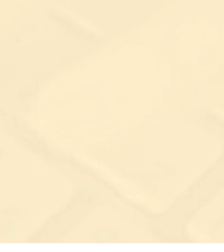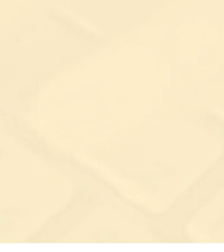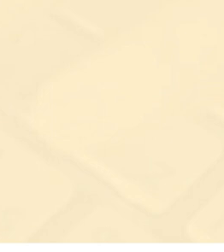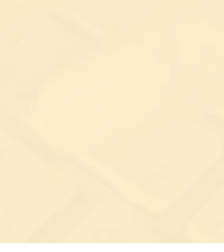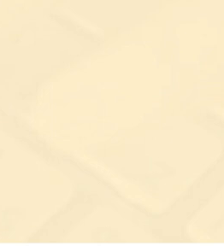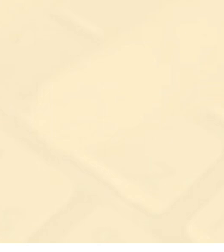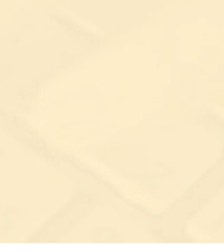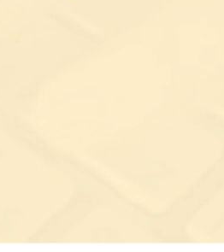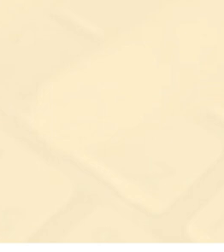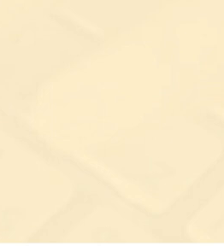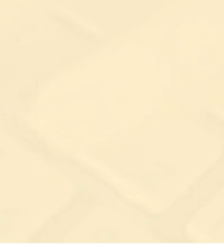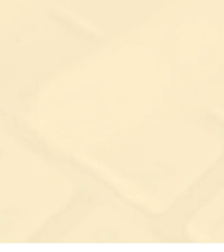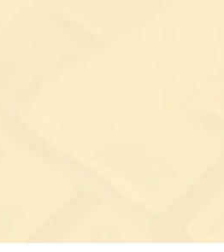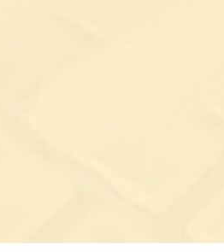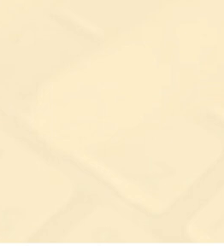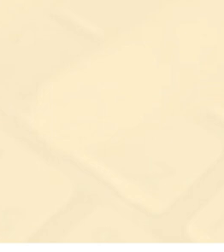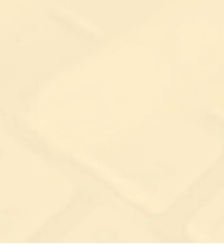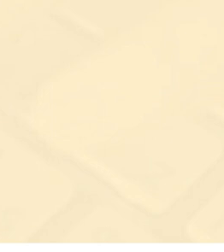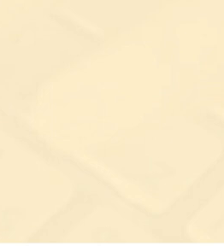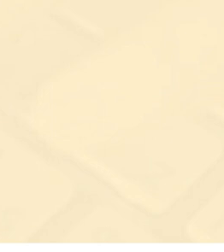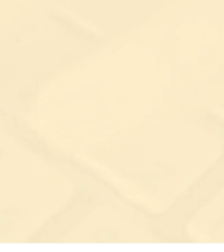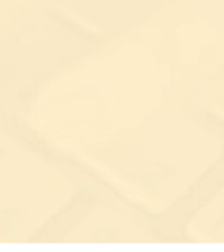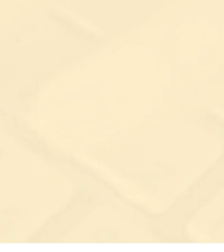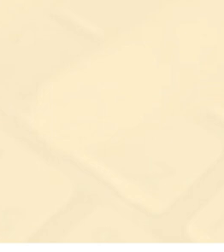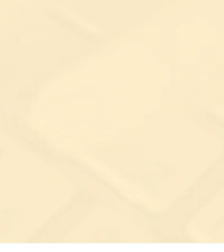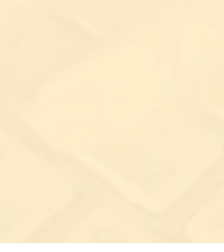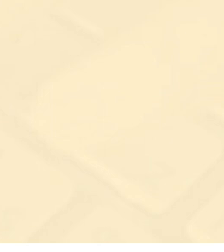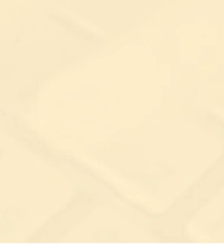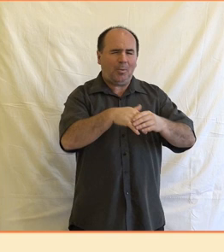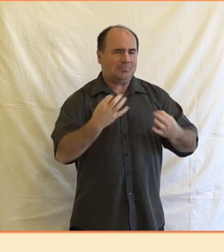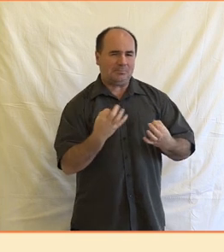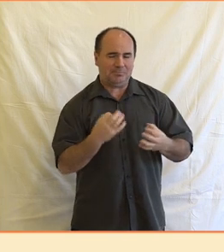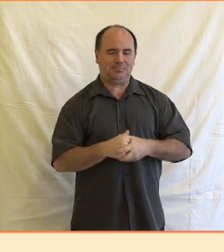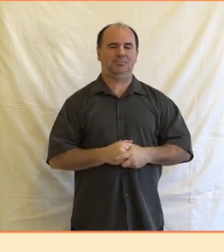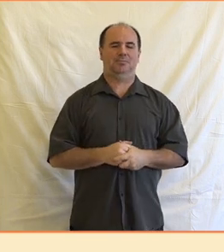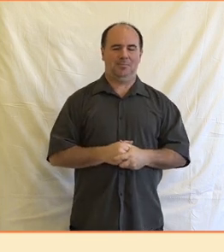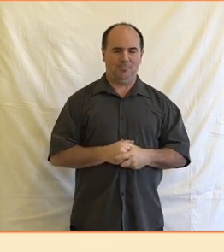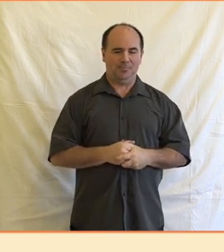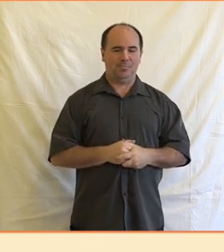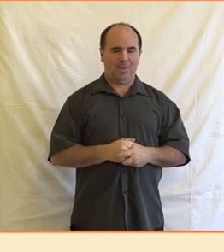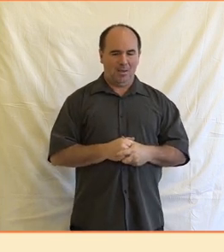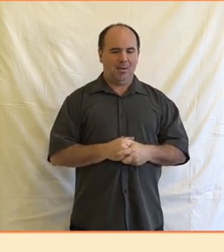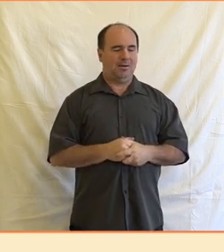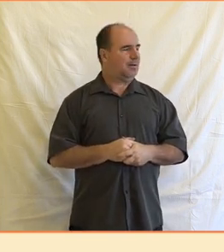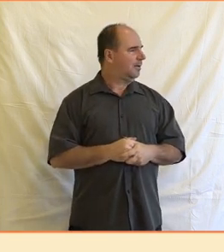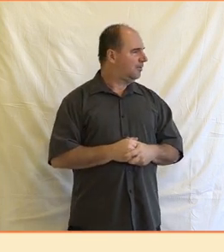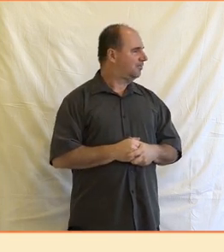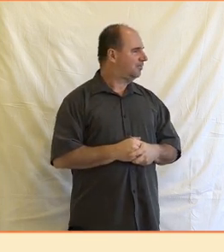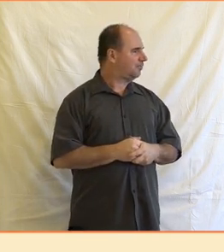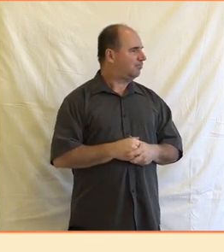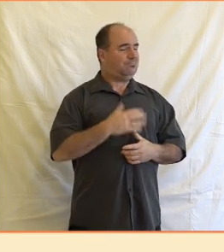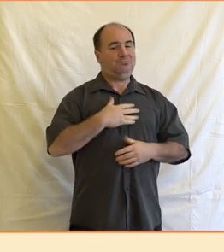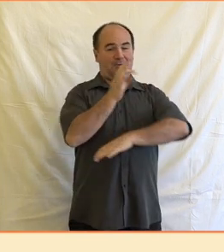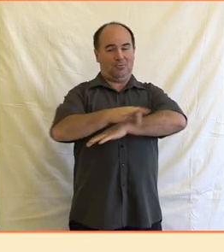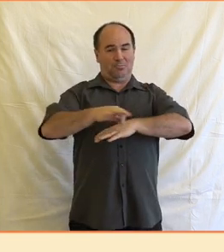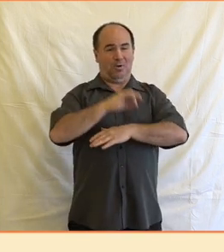Začneme představením našeho projektu, v rámci kterého realizujeme toto kolokvium. Náš projekt